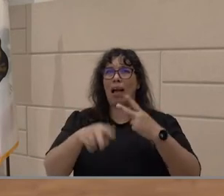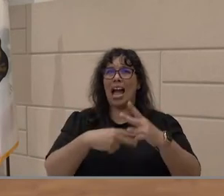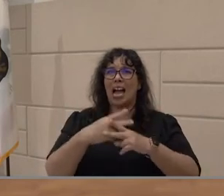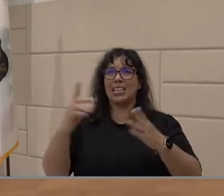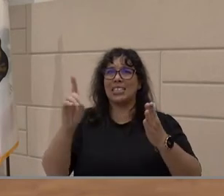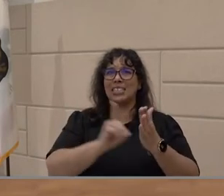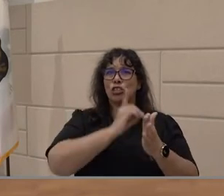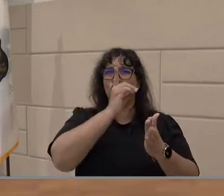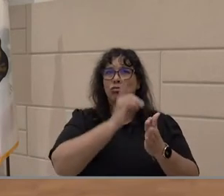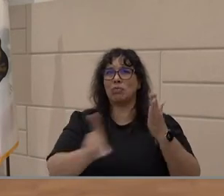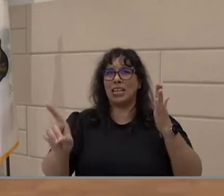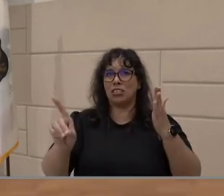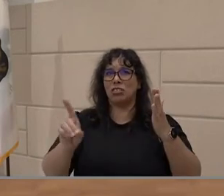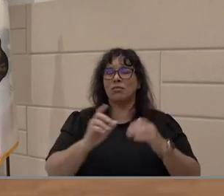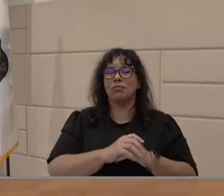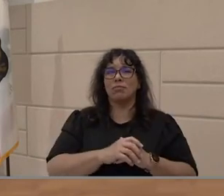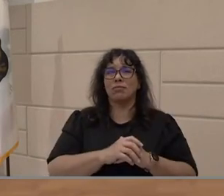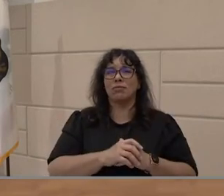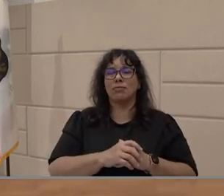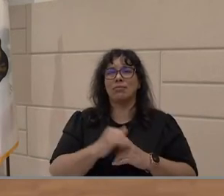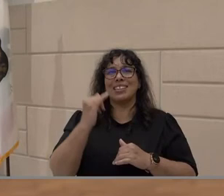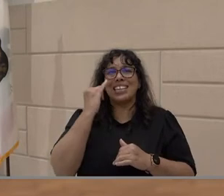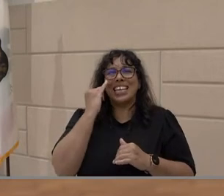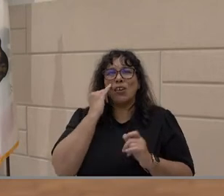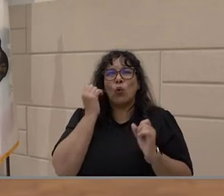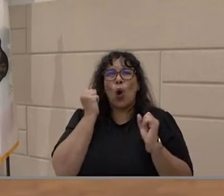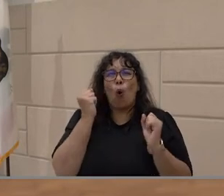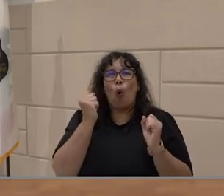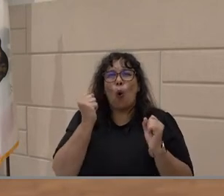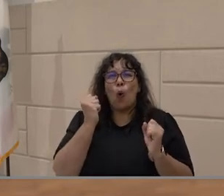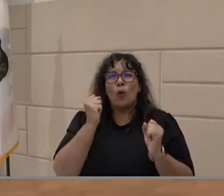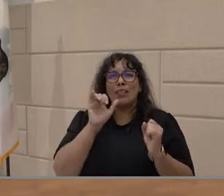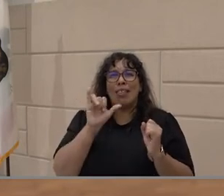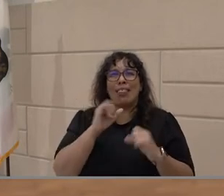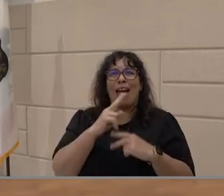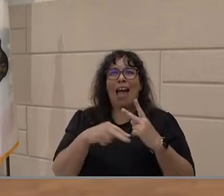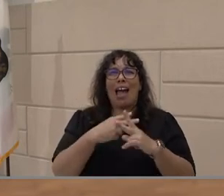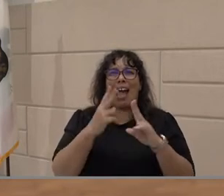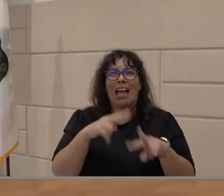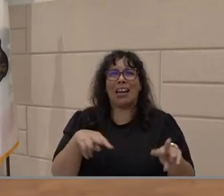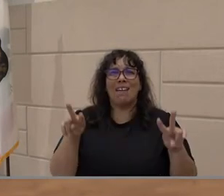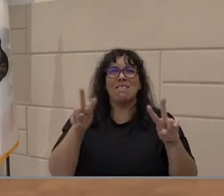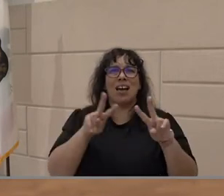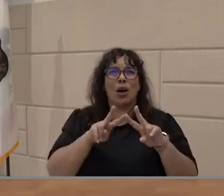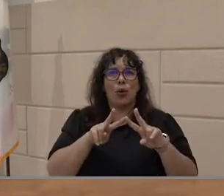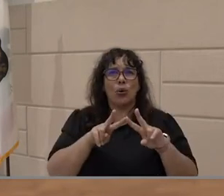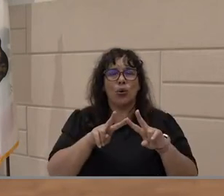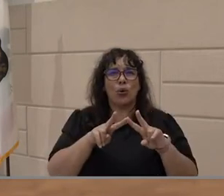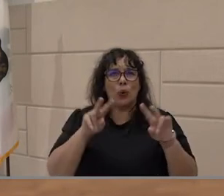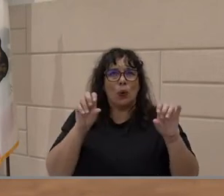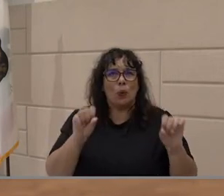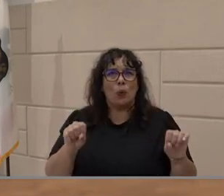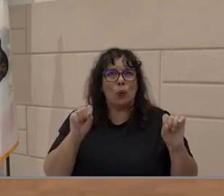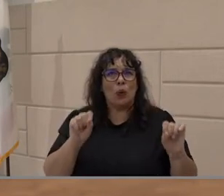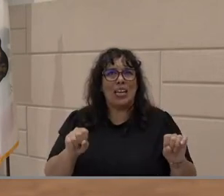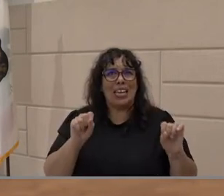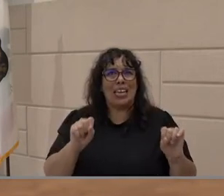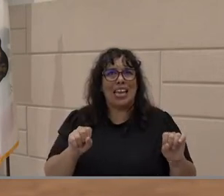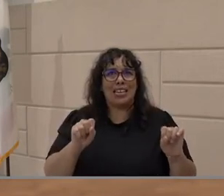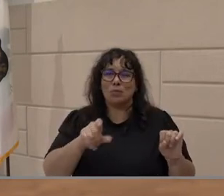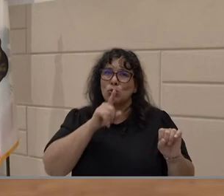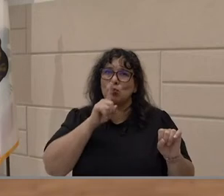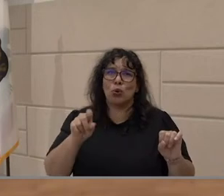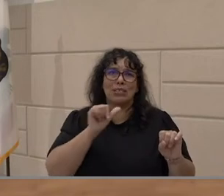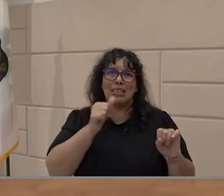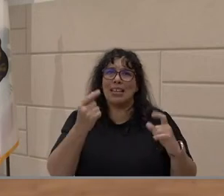กัดบันปัจเจ้าในกาประกันอำเภอกาประกันอำเภอสอบยังบ่